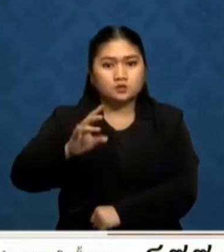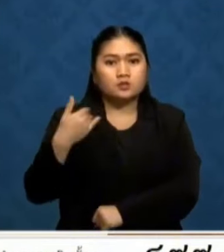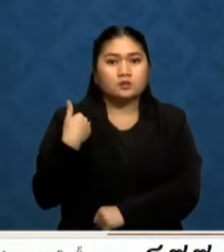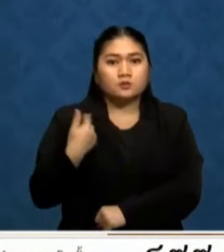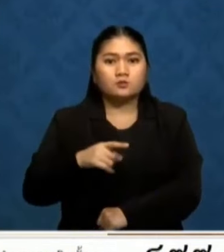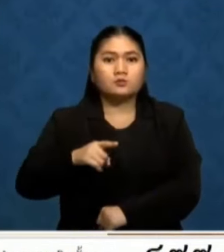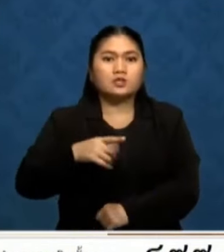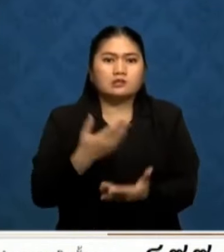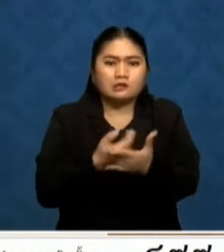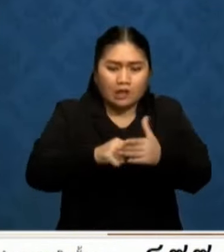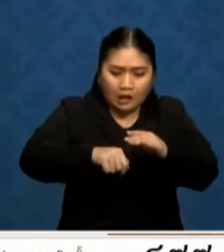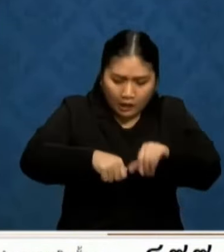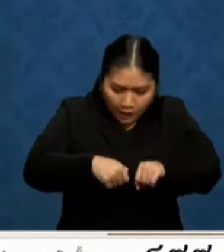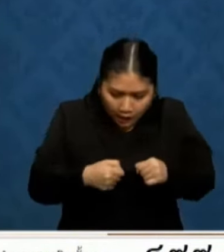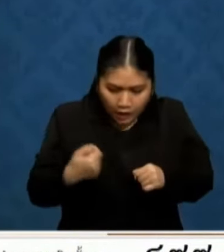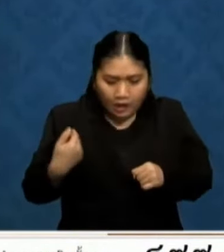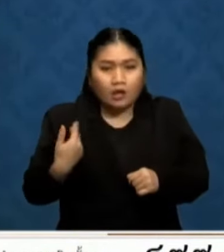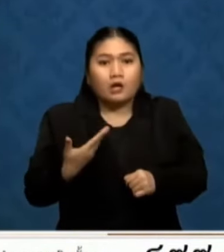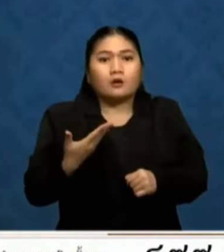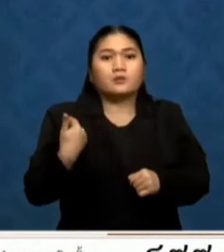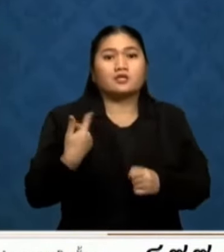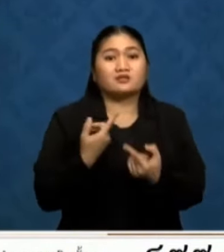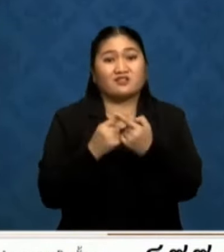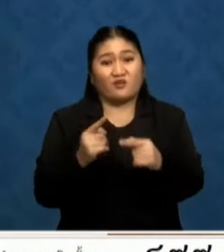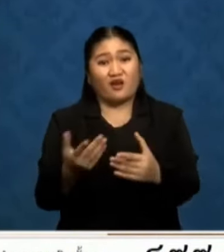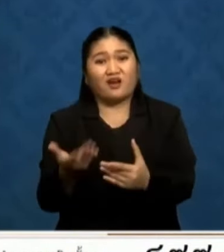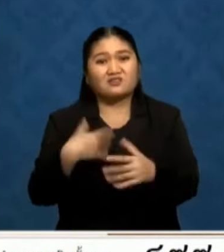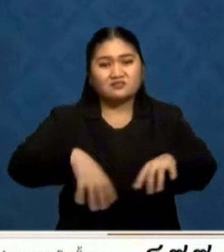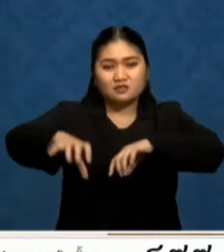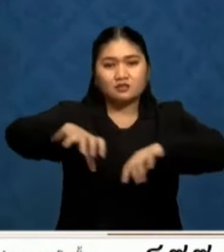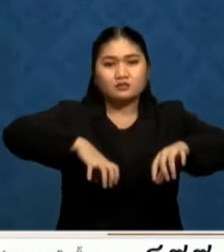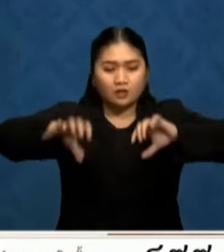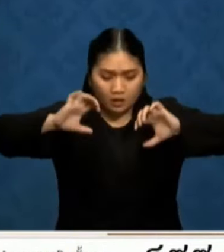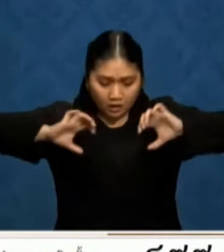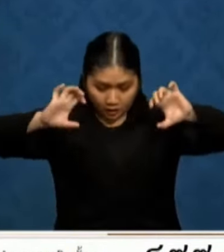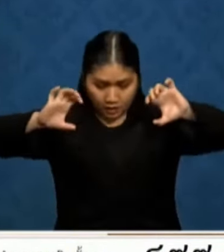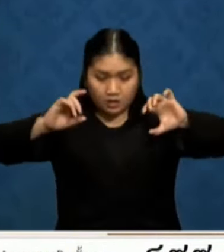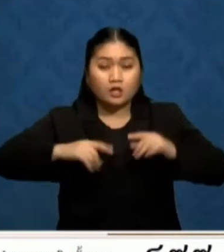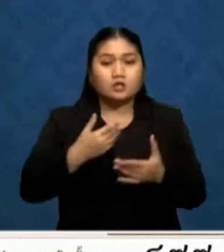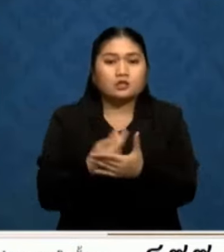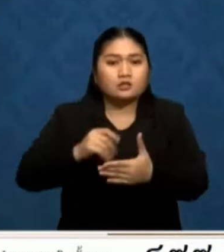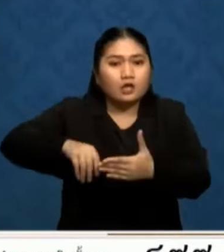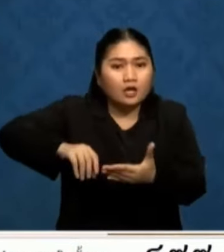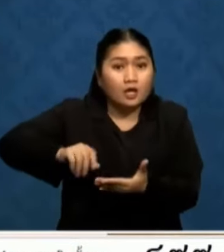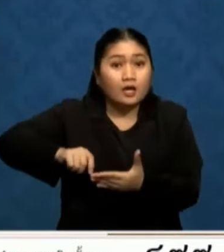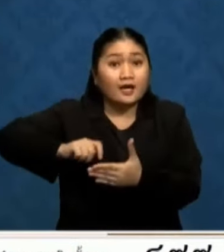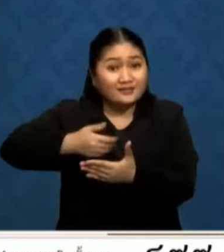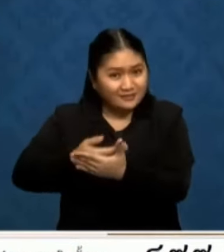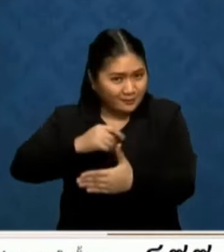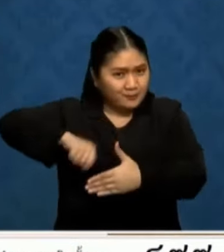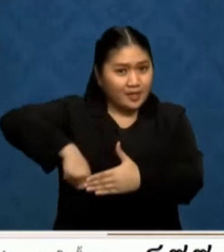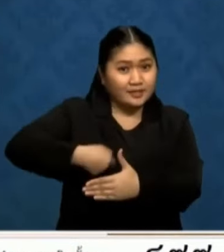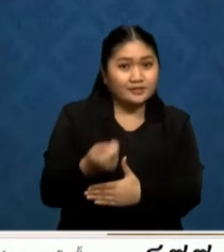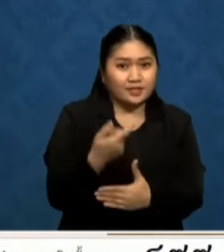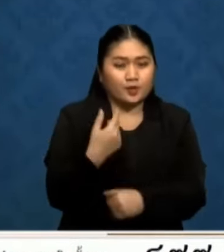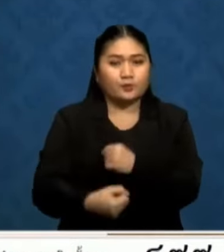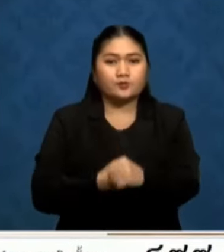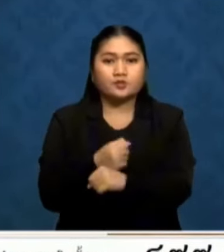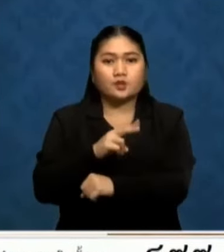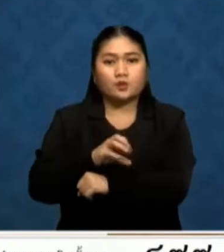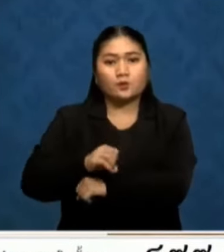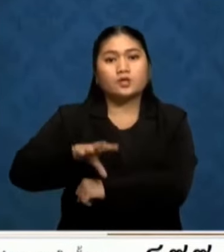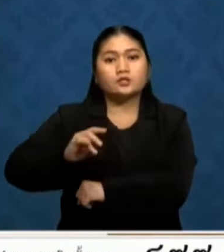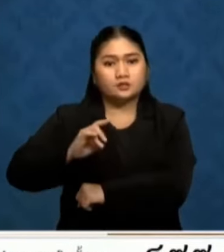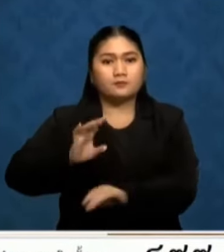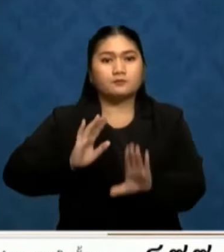จะมีการขาดดเพิมขึนแต่รัฐบาได้จัดสันรายจ่ายลงทุนไว้ในงบประมาณรายจายเพิ่มเติมประจำปีงบประมาณ 2,5